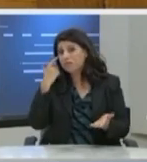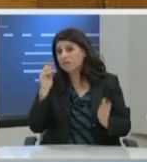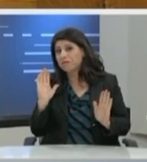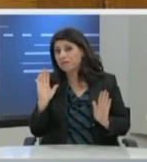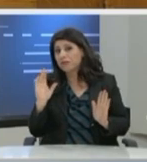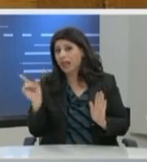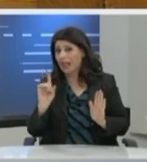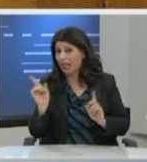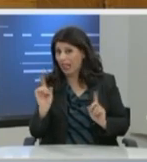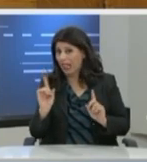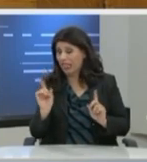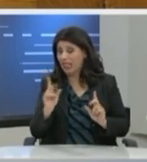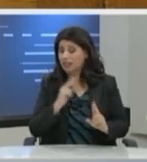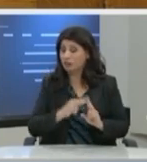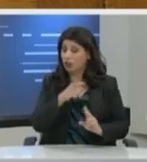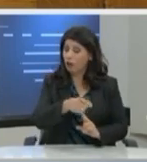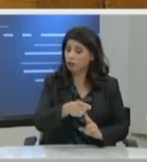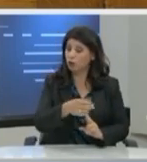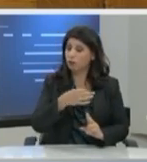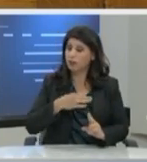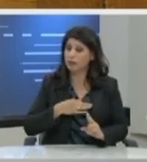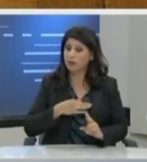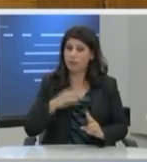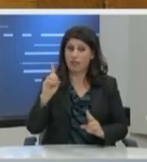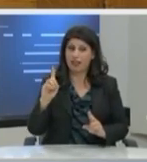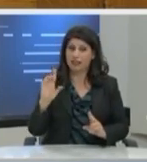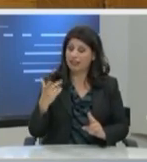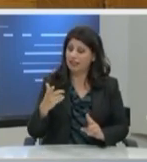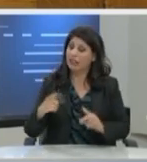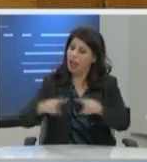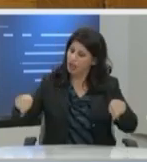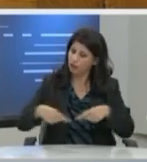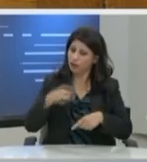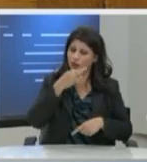Δεν είναι σημαντικό αυτό που λέει ο κ. Δαργασάκης, γιατί θα το έλεγε και στην αίθουσα.